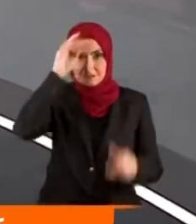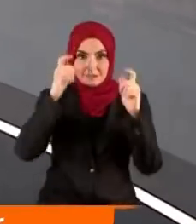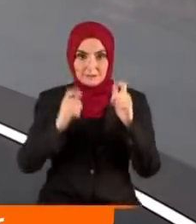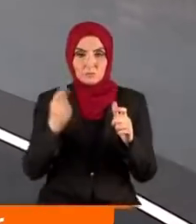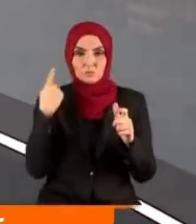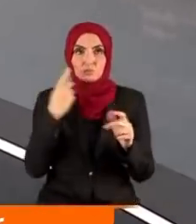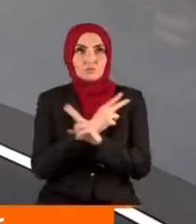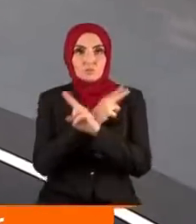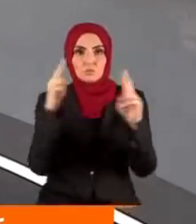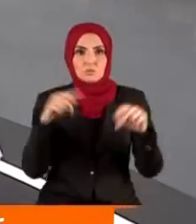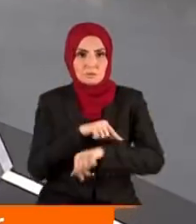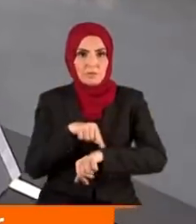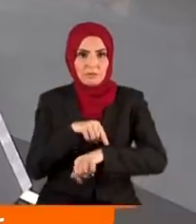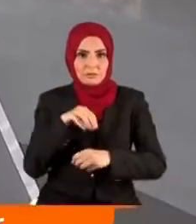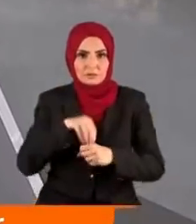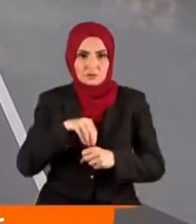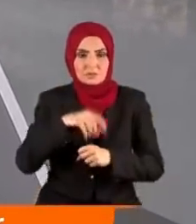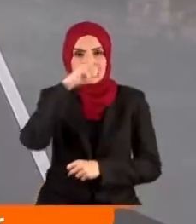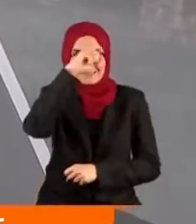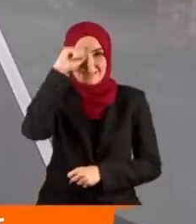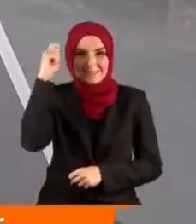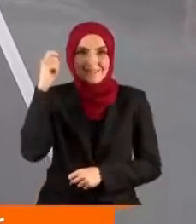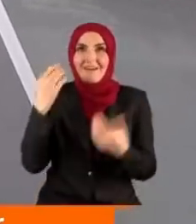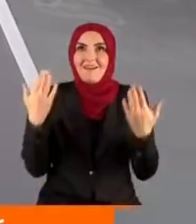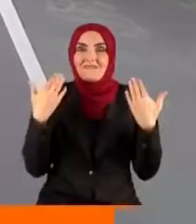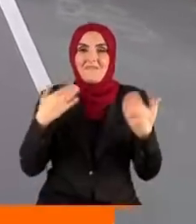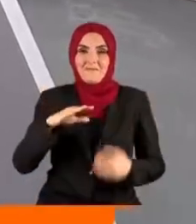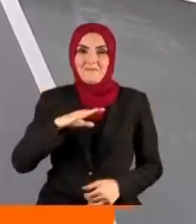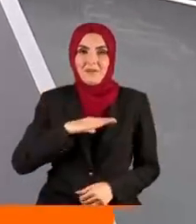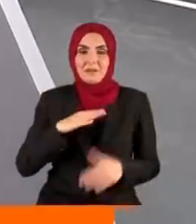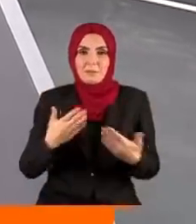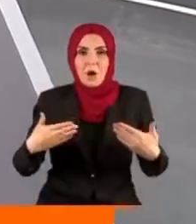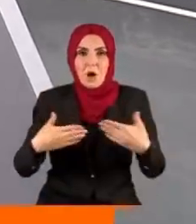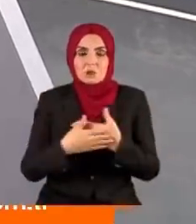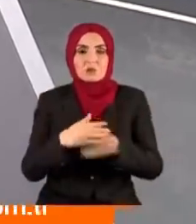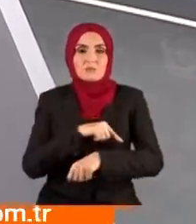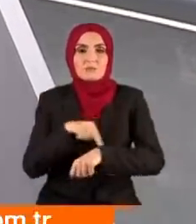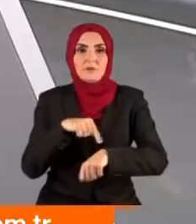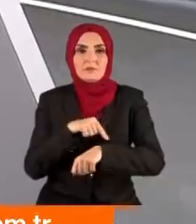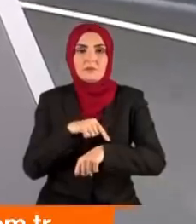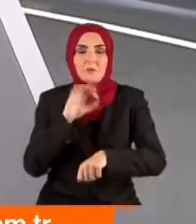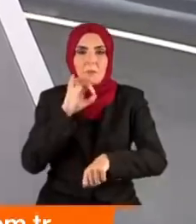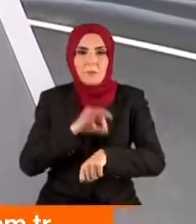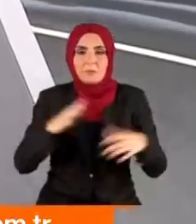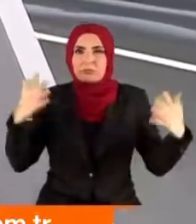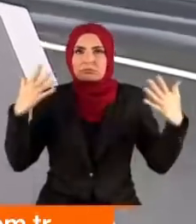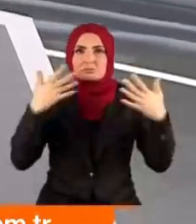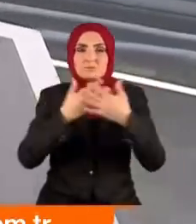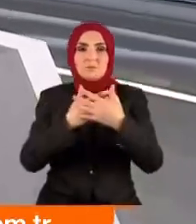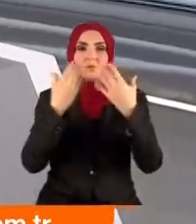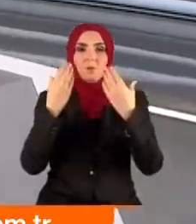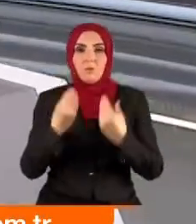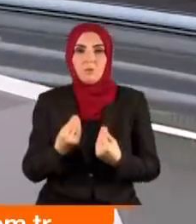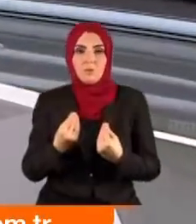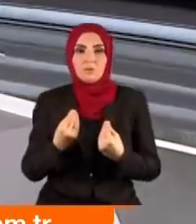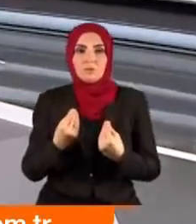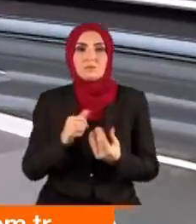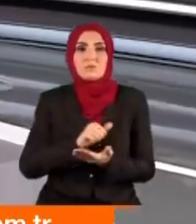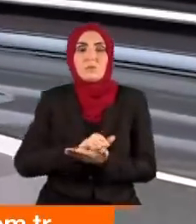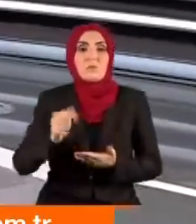İstanbul'da dün gündüz saatlerinde sıcak bir hava vardı ama akşam saatlerinde birdenbire kapadı hava ve hemen hemen tüm devlet kurumları